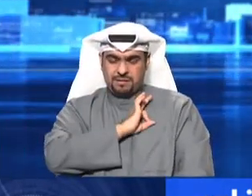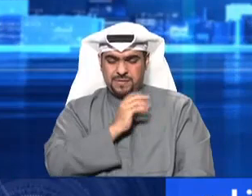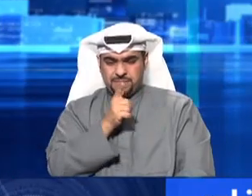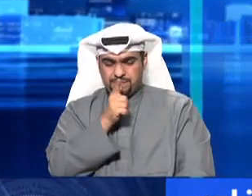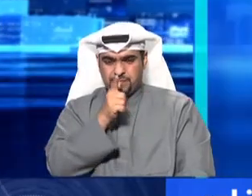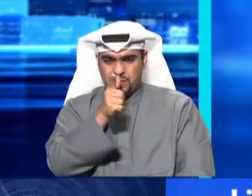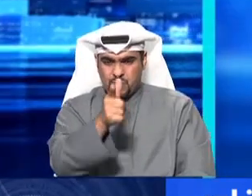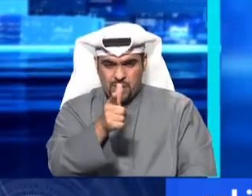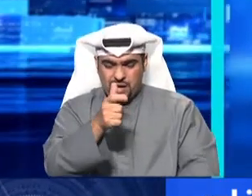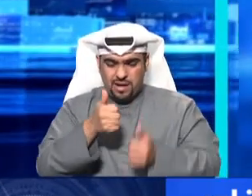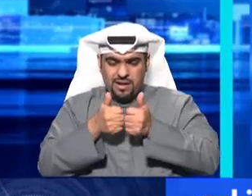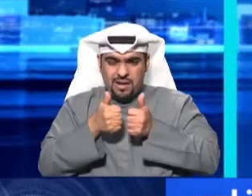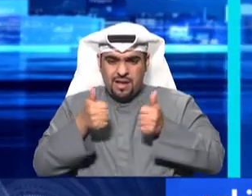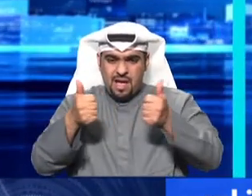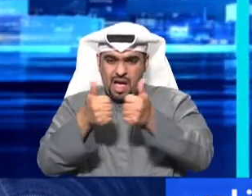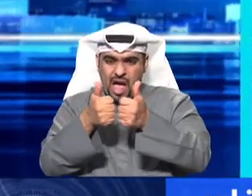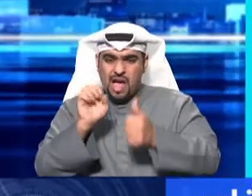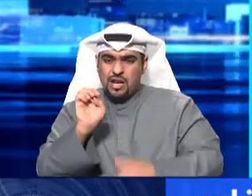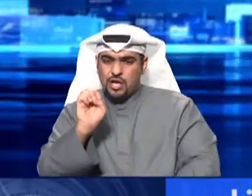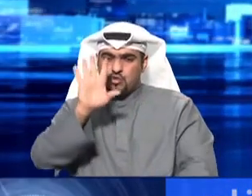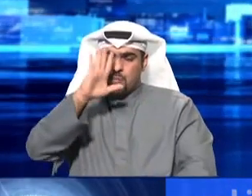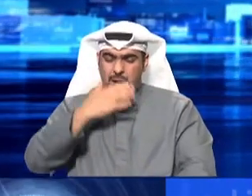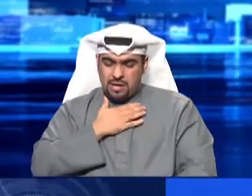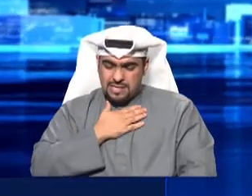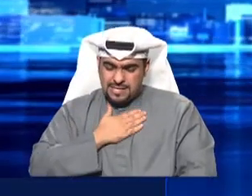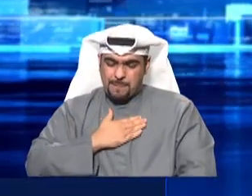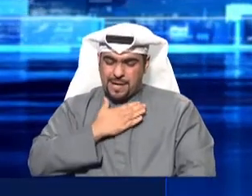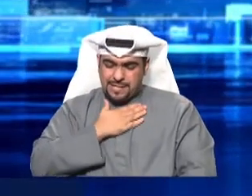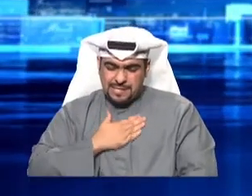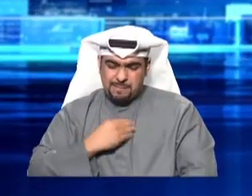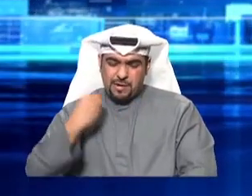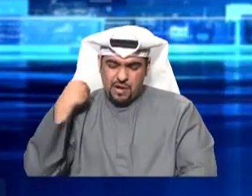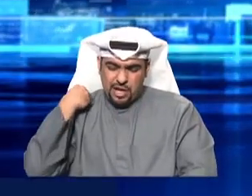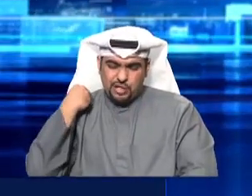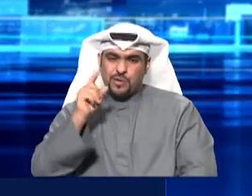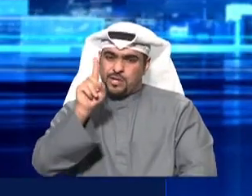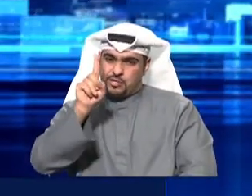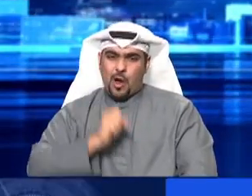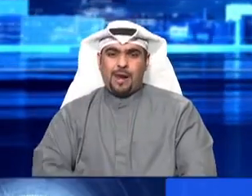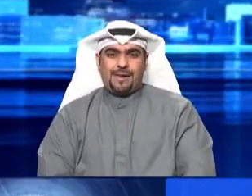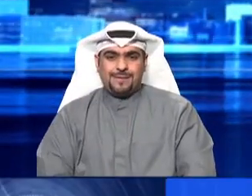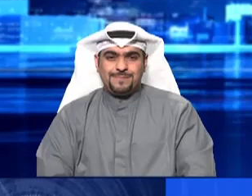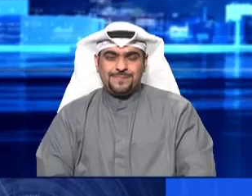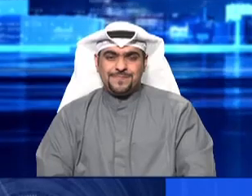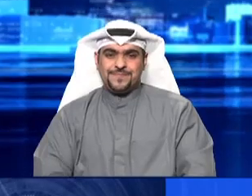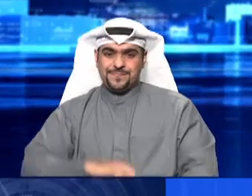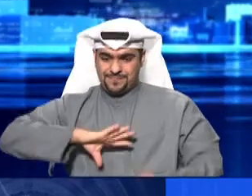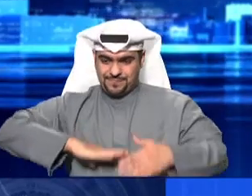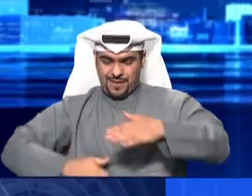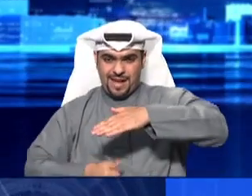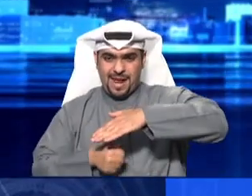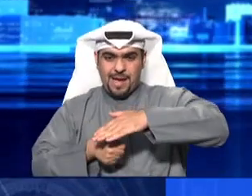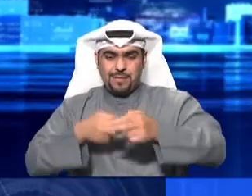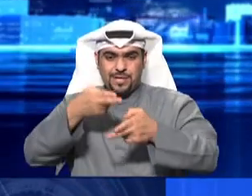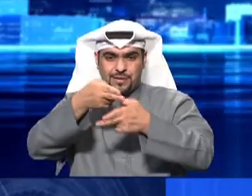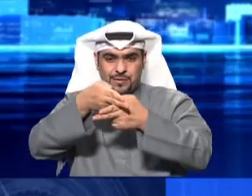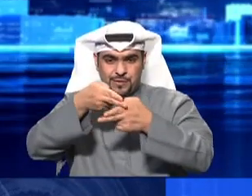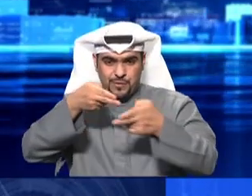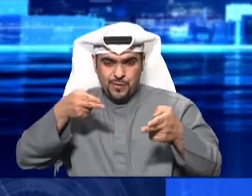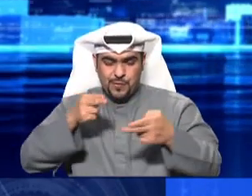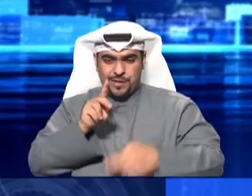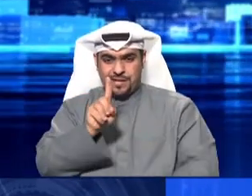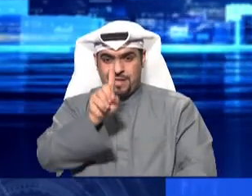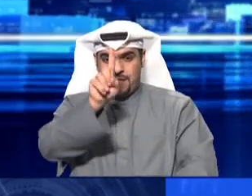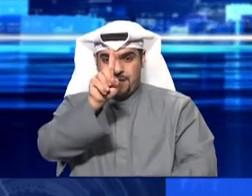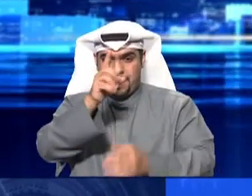ولأسرة الفقيد جميل الصبر وحسن العزاء. هذا وقد بعث حضرة صاحب السمو أمير البلاد الشيخ نواف الأحمد